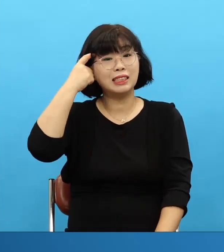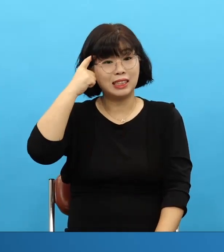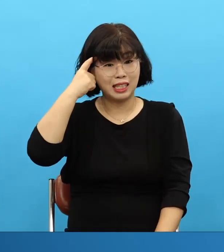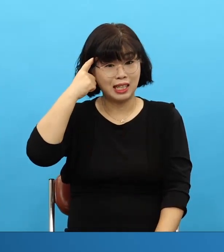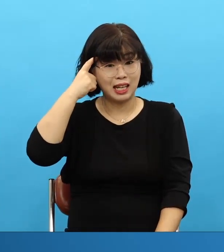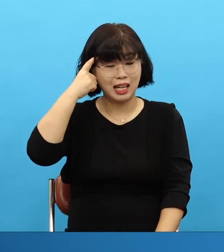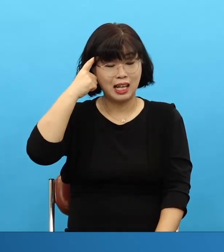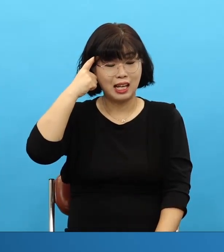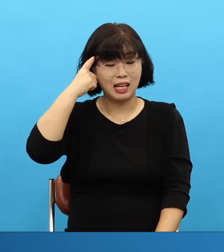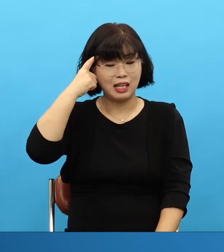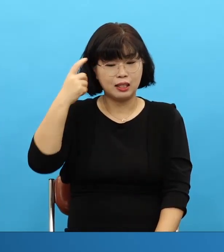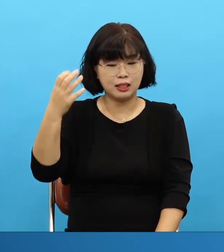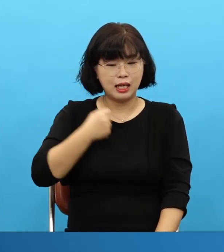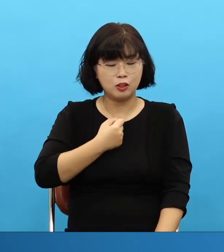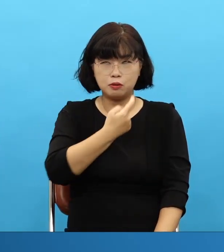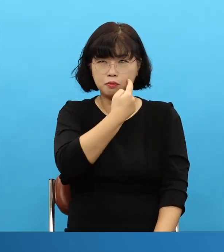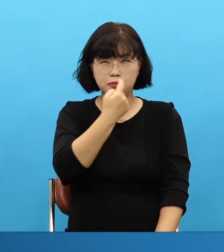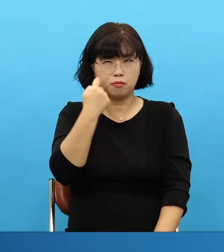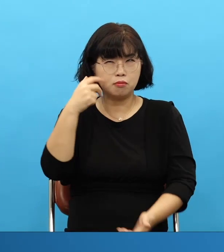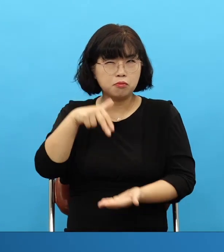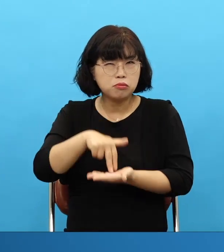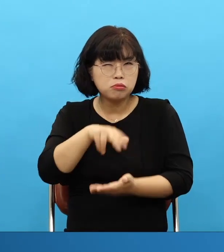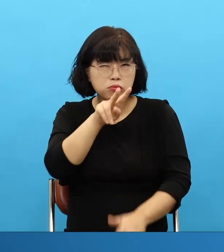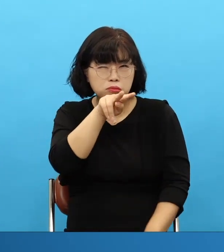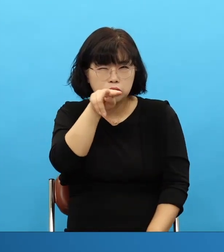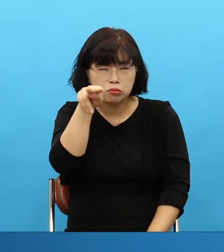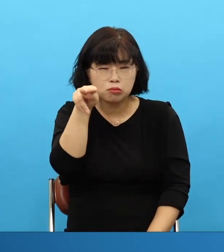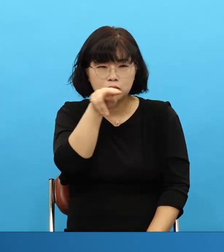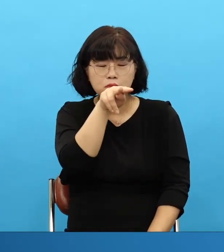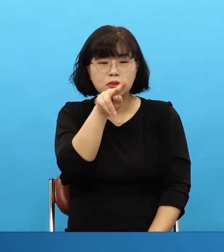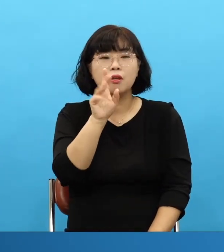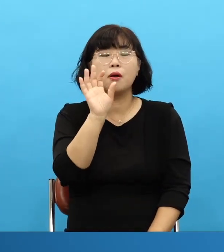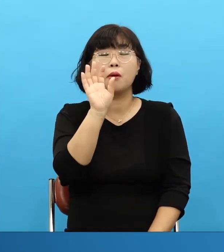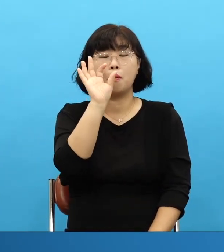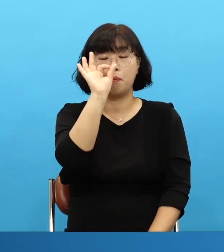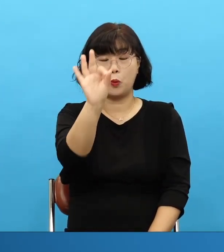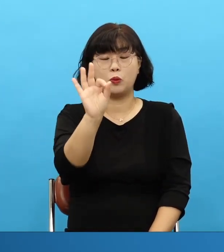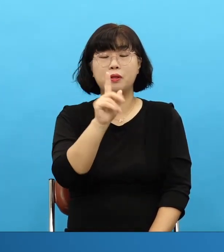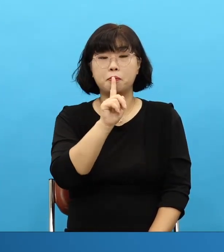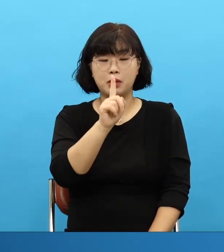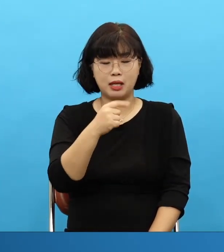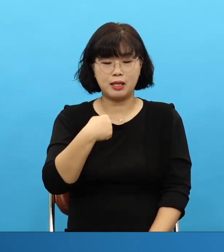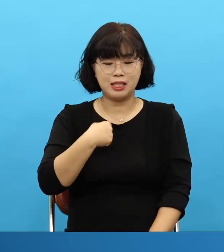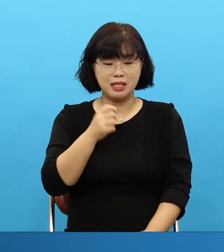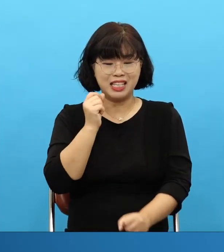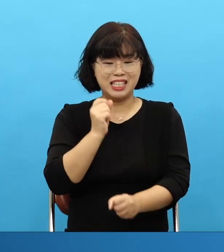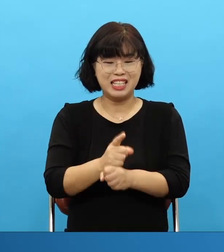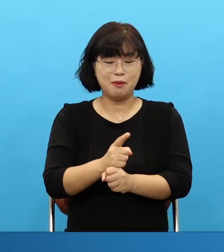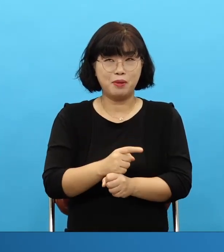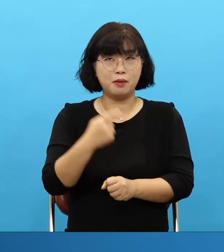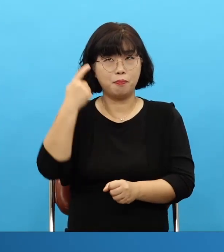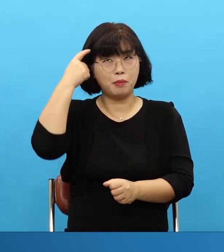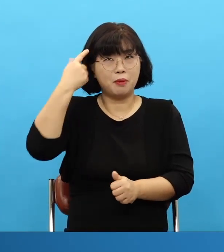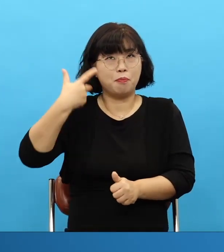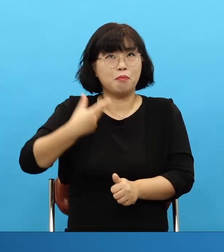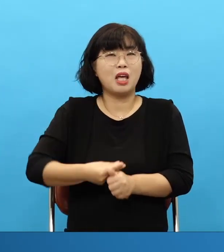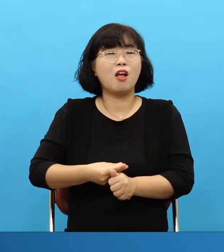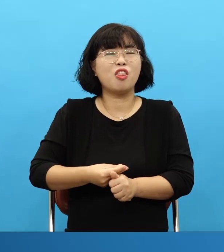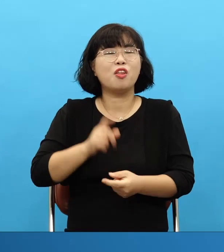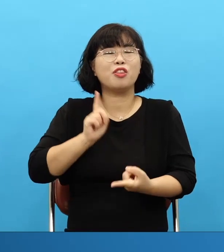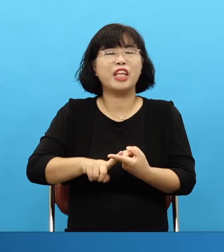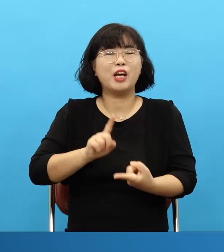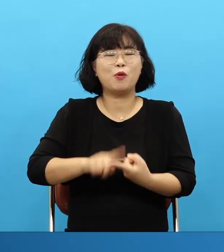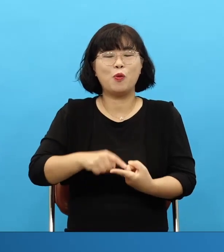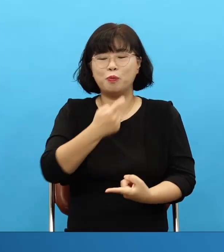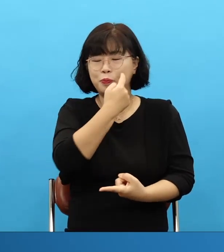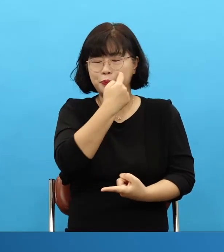됐네, 견해가 되는 겁니다. And that's why it becomes our view and our notion. 그래서 이게 어쩌면 전부 다지요. And in some